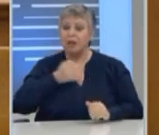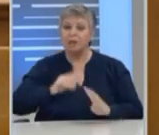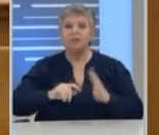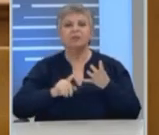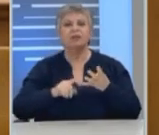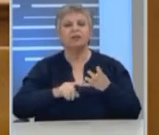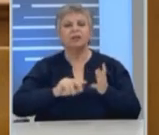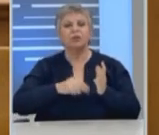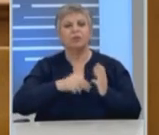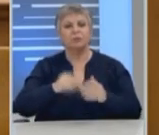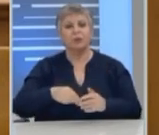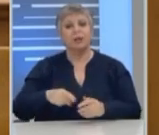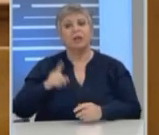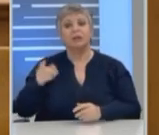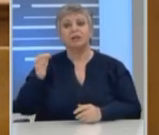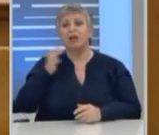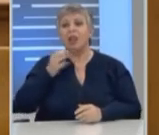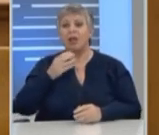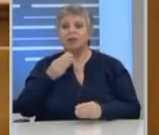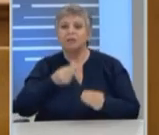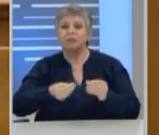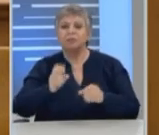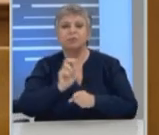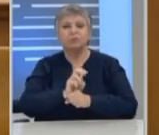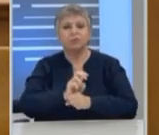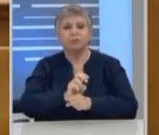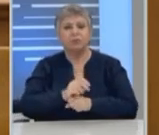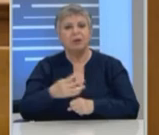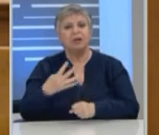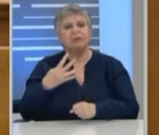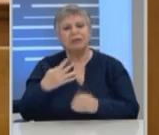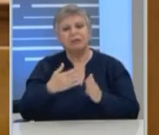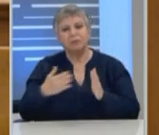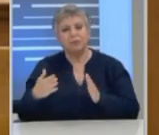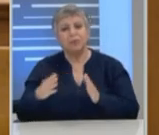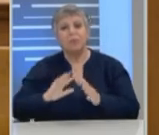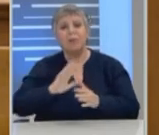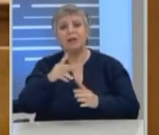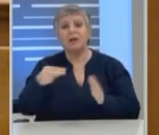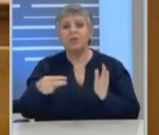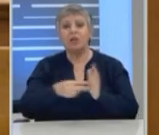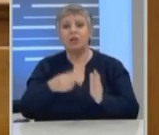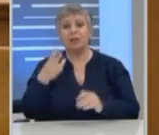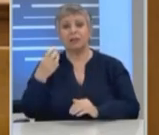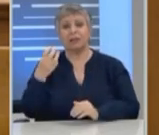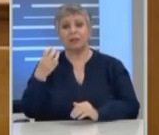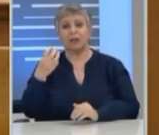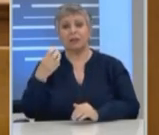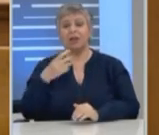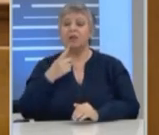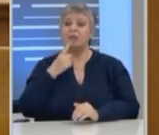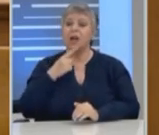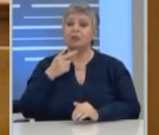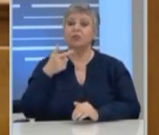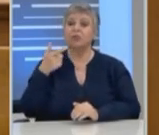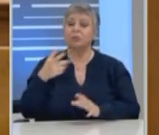πλεονάσματα 4% και 4,2% στο 2030. Και μας λέτε τώρα ότι δήθεν θα διαπραγματευόσαστε χαμηλότερα.